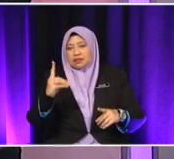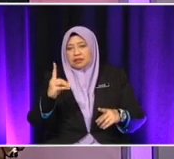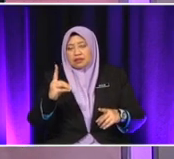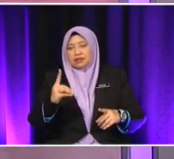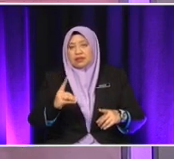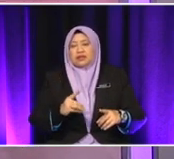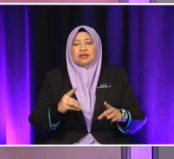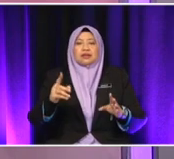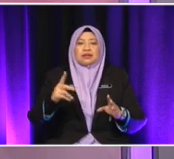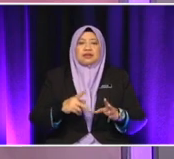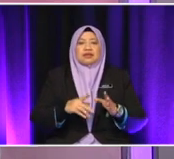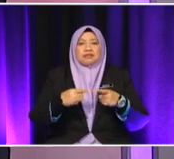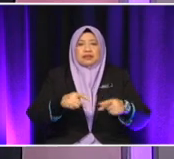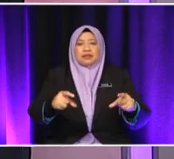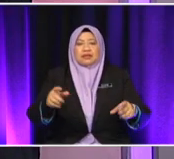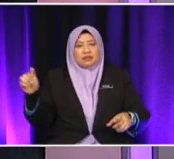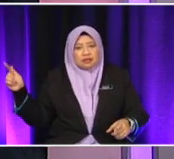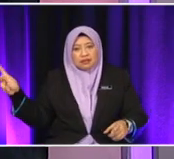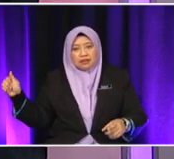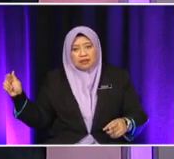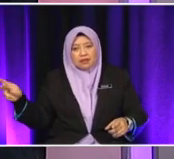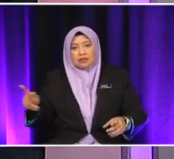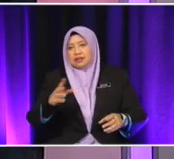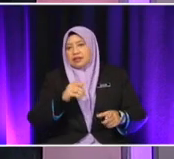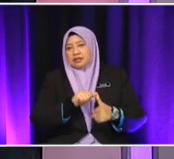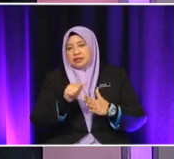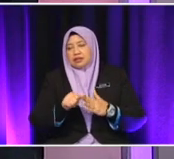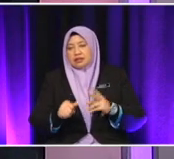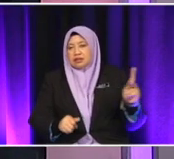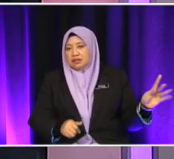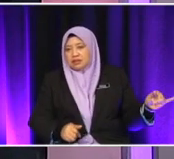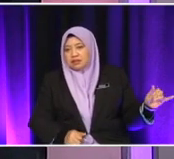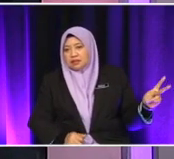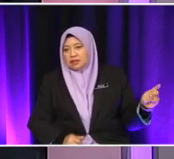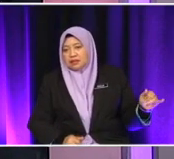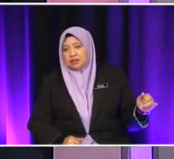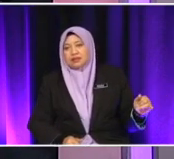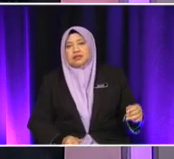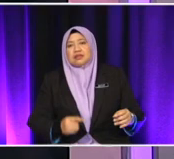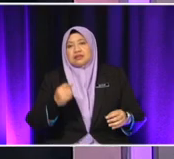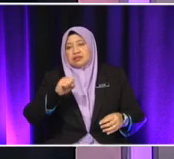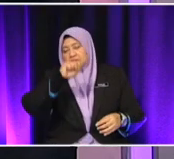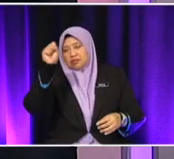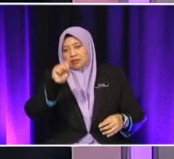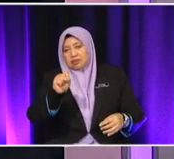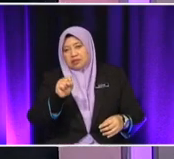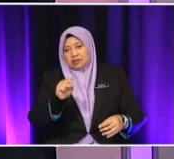ada bergerak ke kanan ataupun bergerak ke kiri oke sekarang soalnya